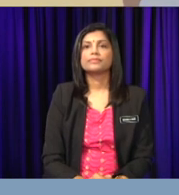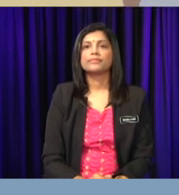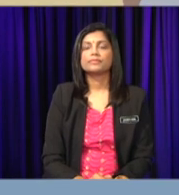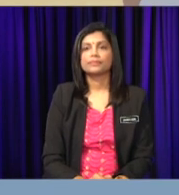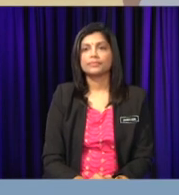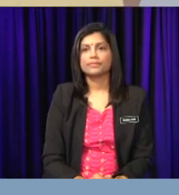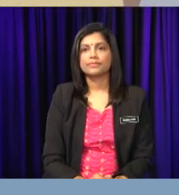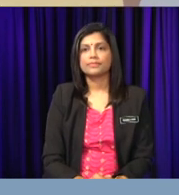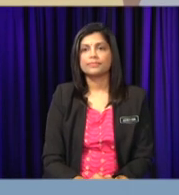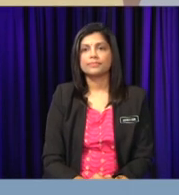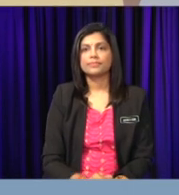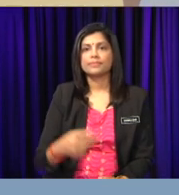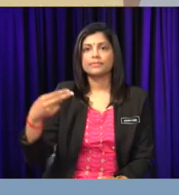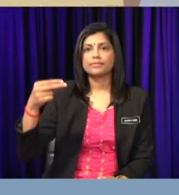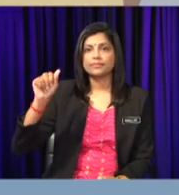Muhammad